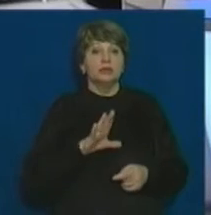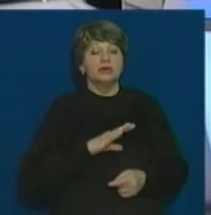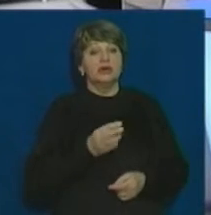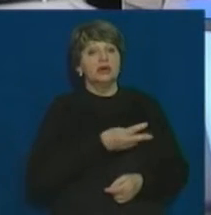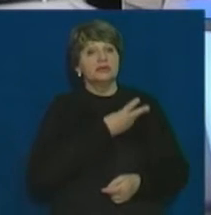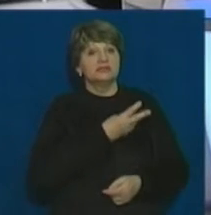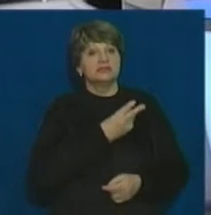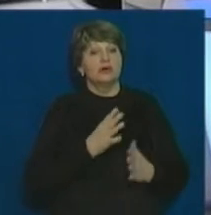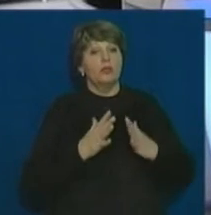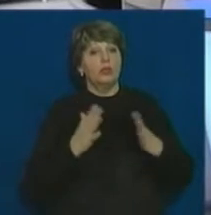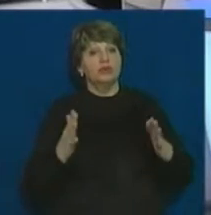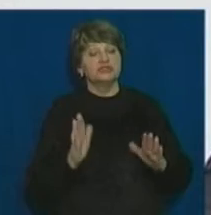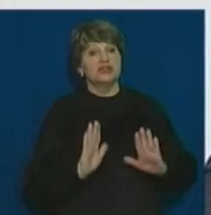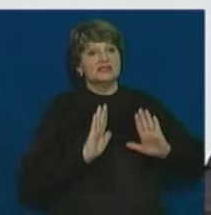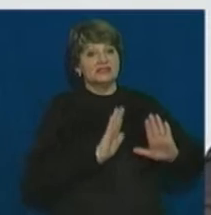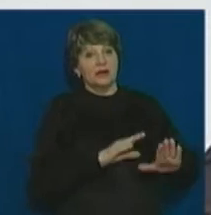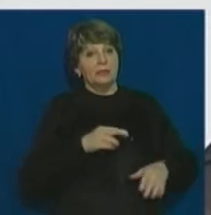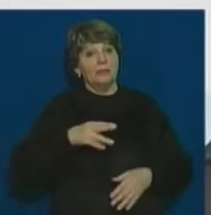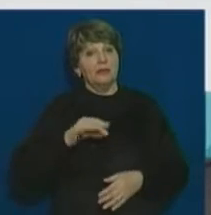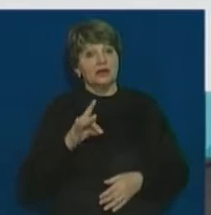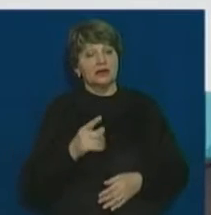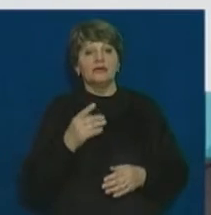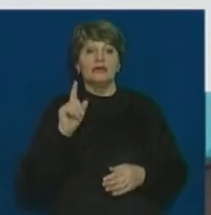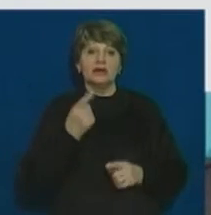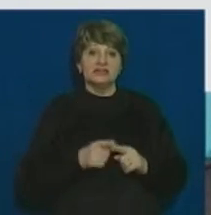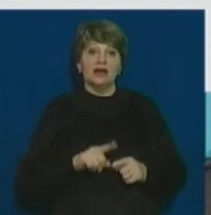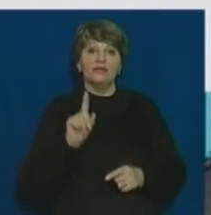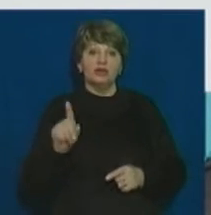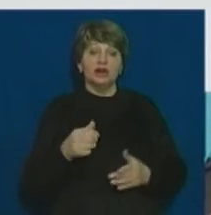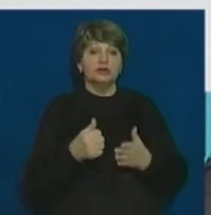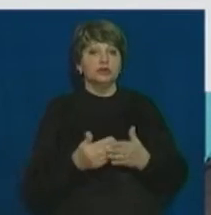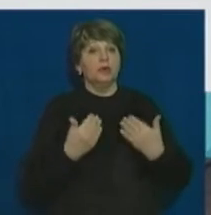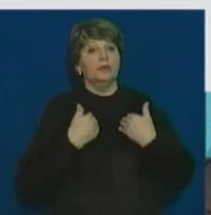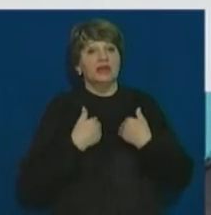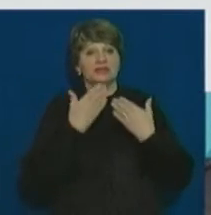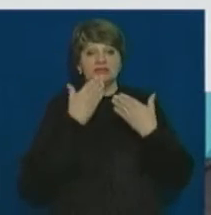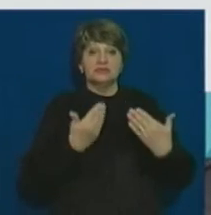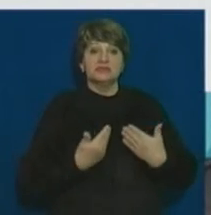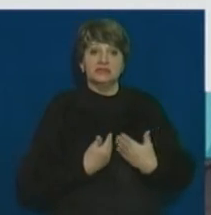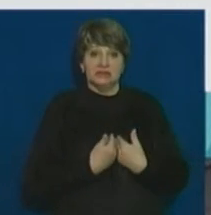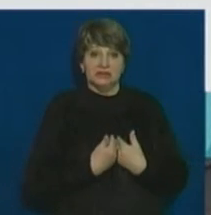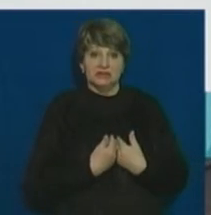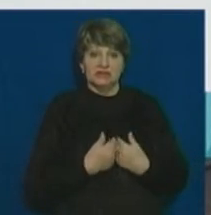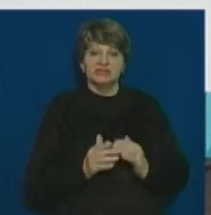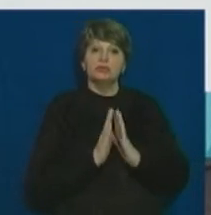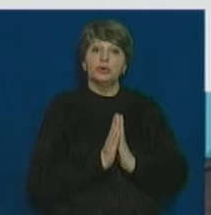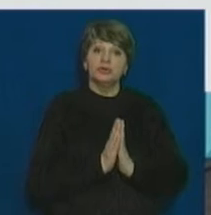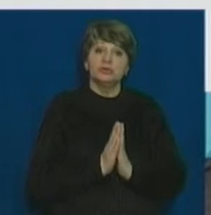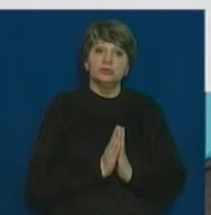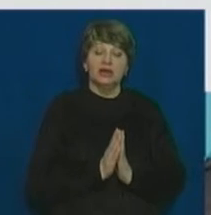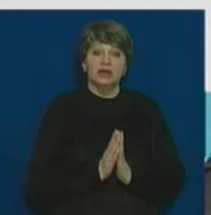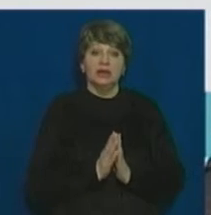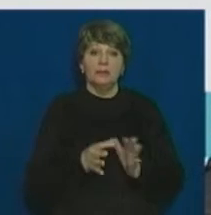Людмили Іванівни Бордонос. Тобто вона до нас звернулася з проханням саме це питання проконсультувати. Тобто представник міськради, так? Так,